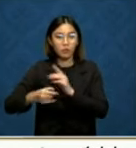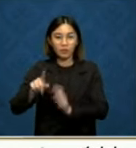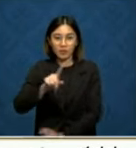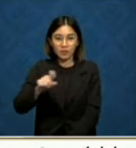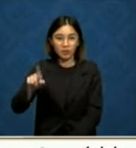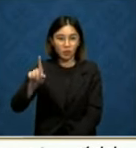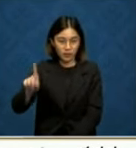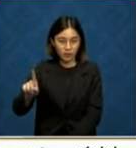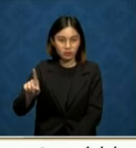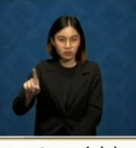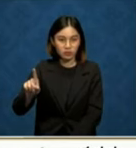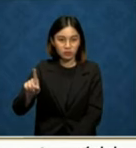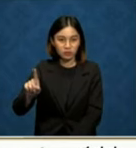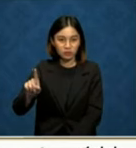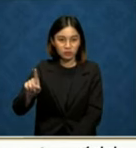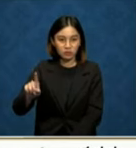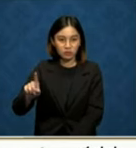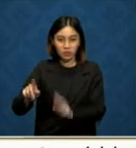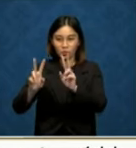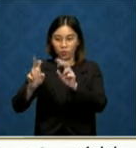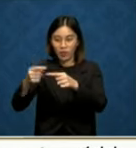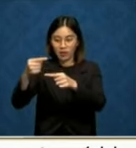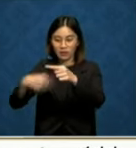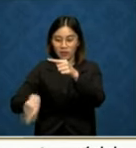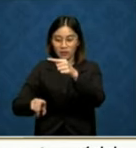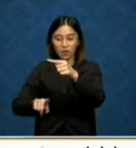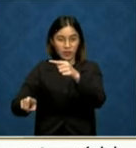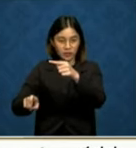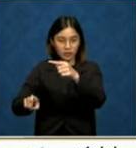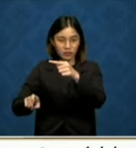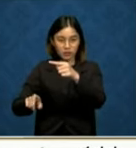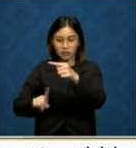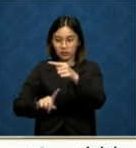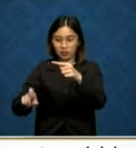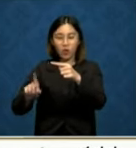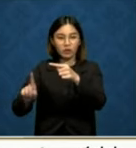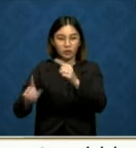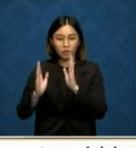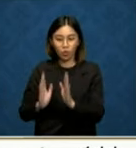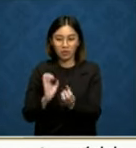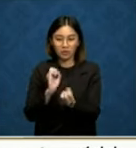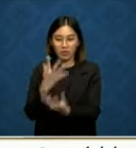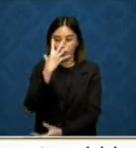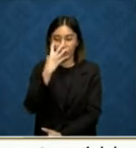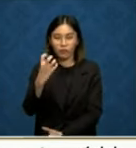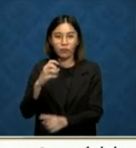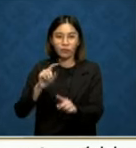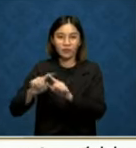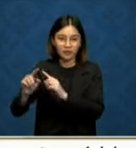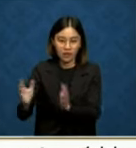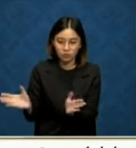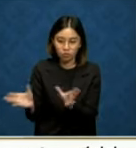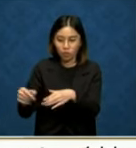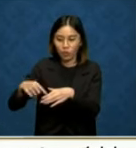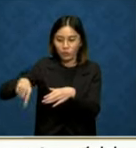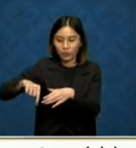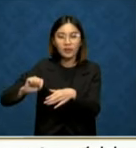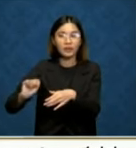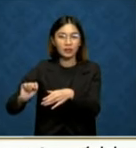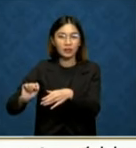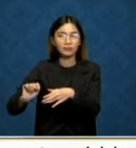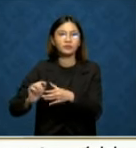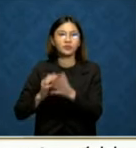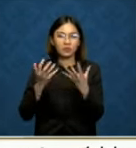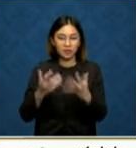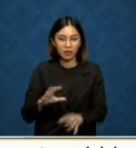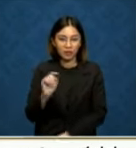ไม่ใช่คดีแต่วาเป็นจำนวนผู้เสียหายที่รวมกันแล้วก็น